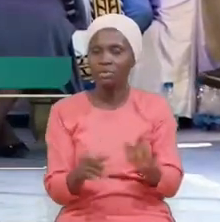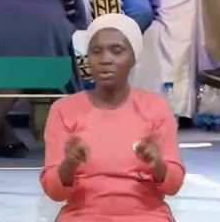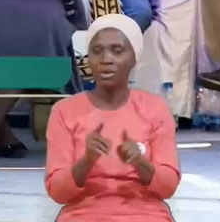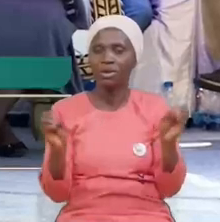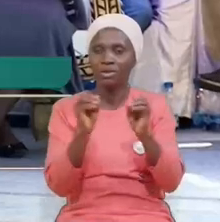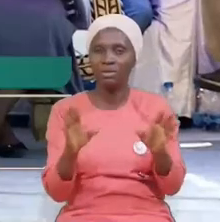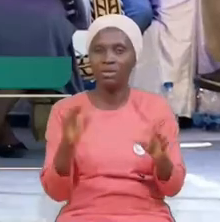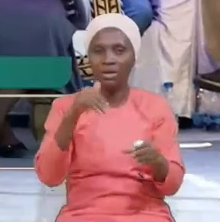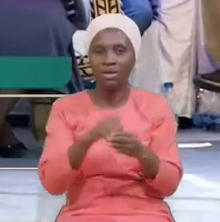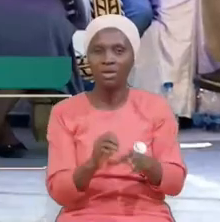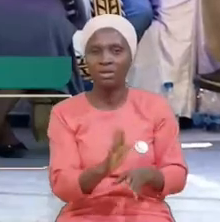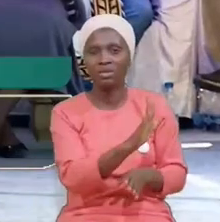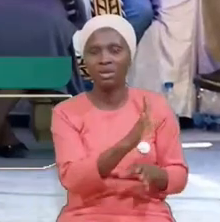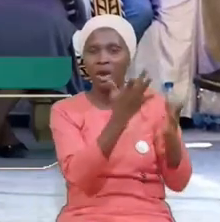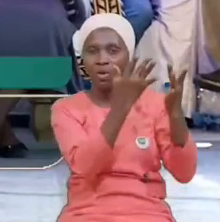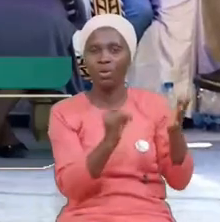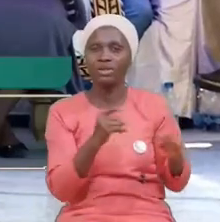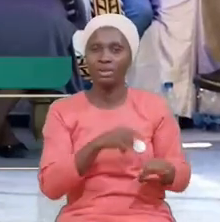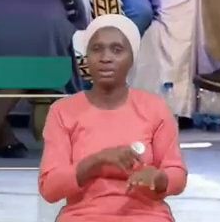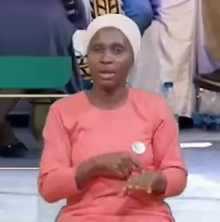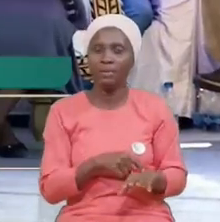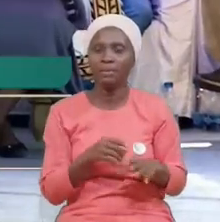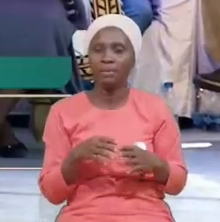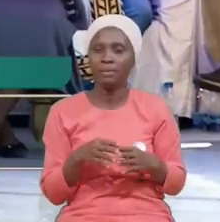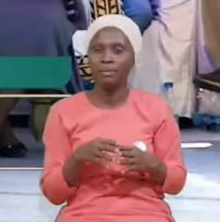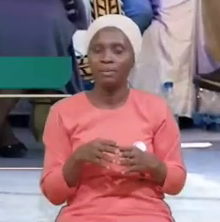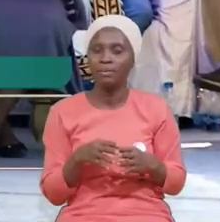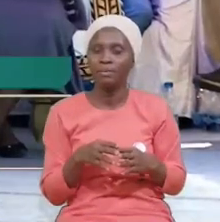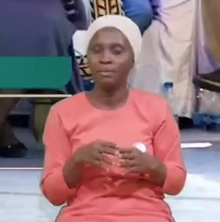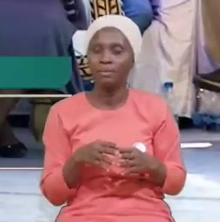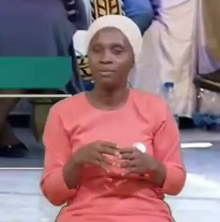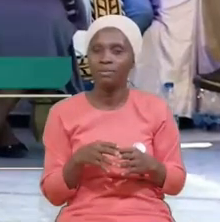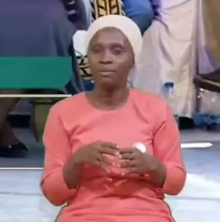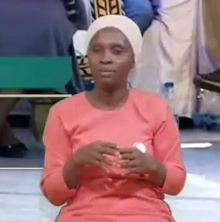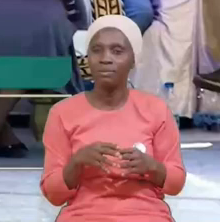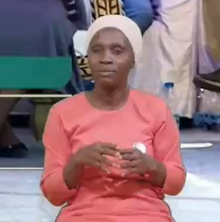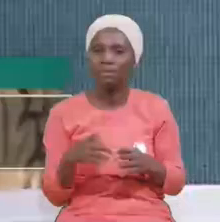Ils se comportent comme des zéros dans leur période d'attente.